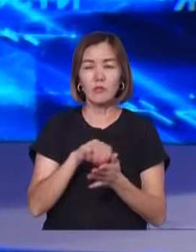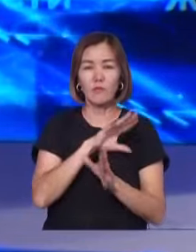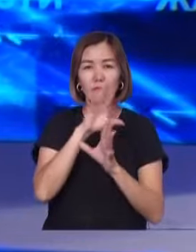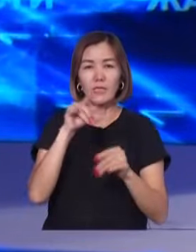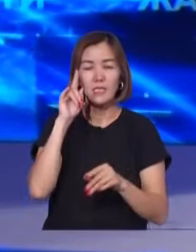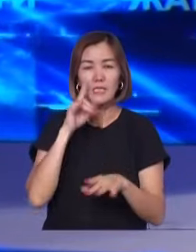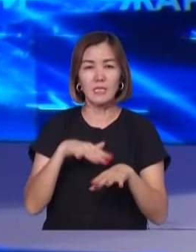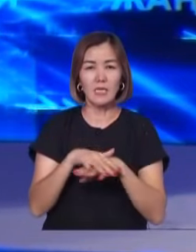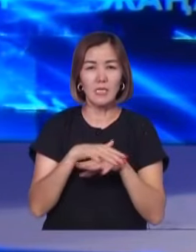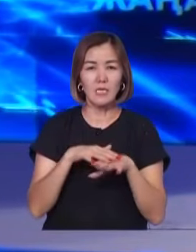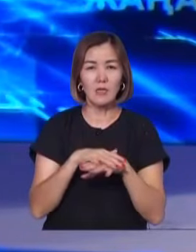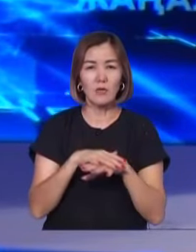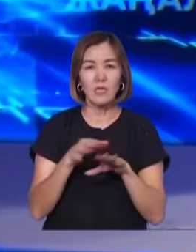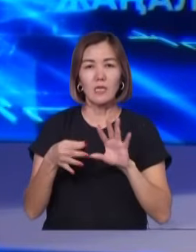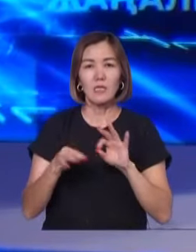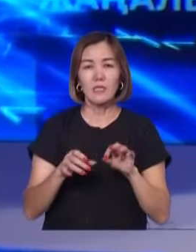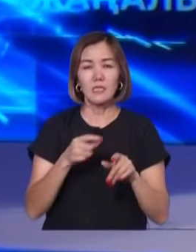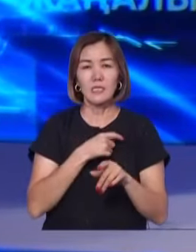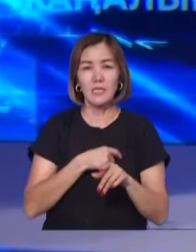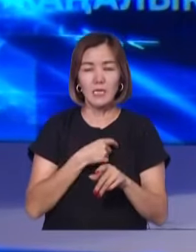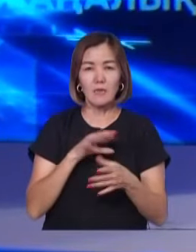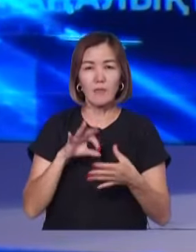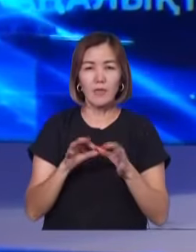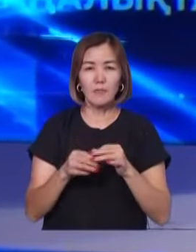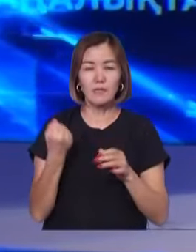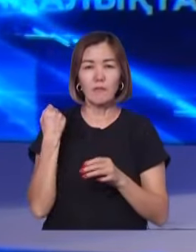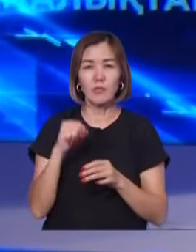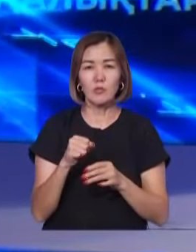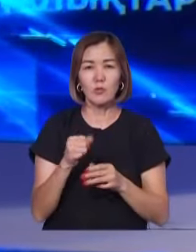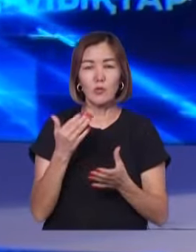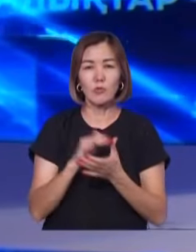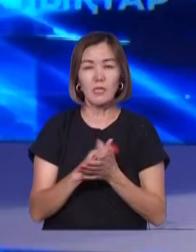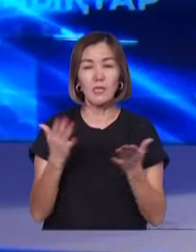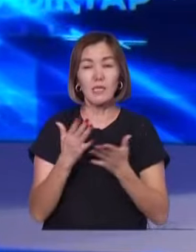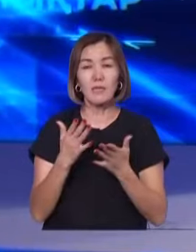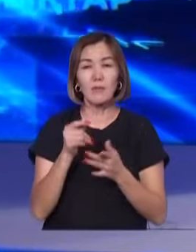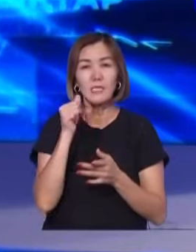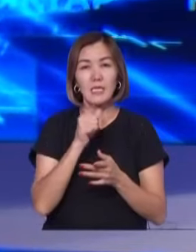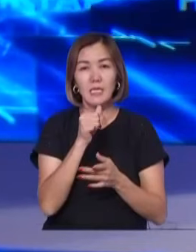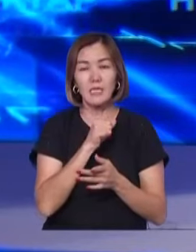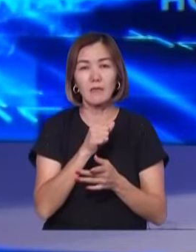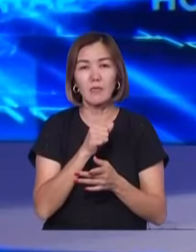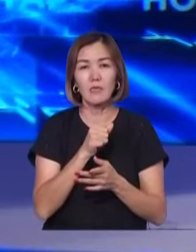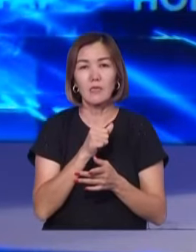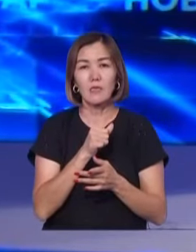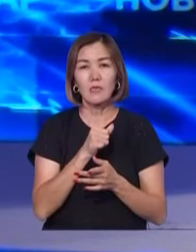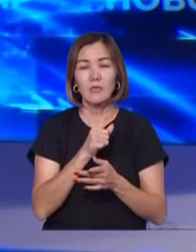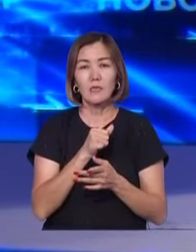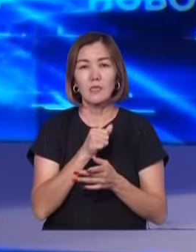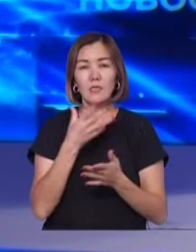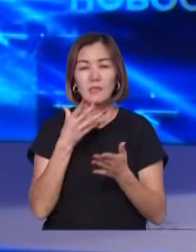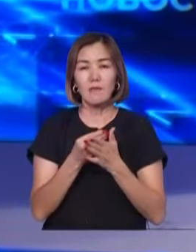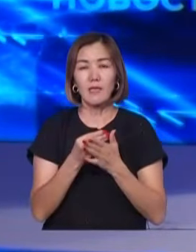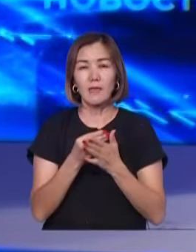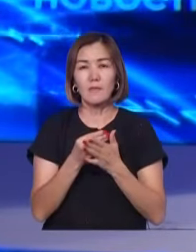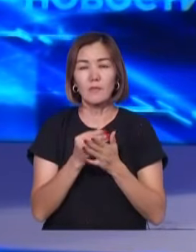казахстанский народ Наш корреспондент встретился с первым тренером Олимпийского призёрам какими секретами в тот своё время